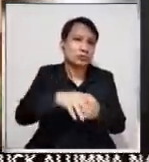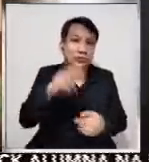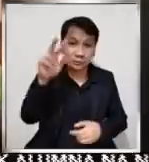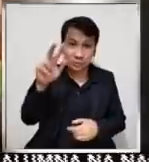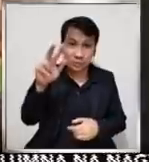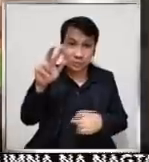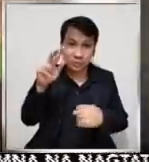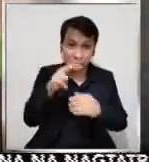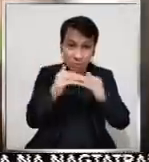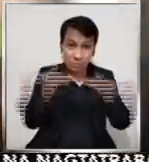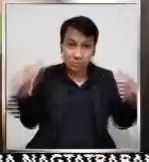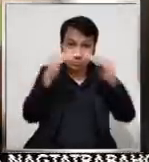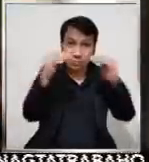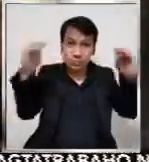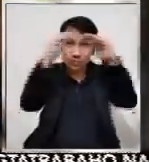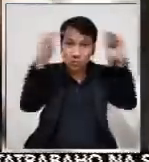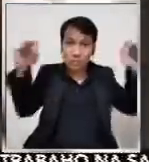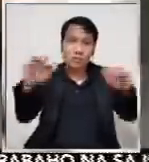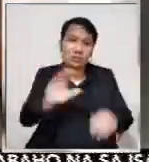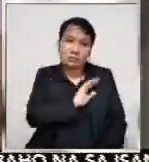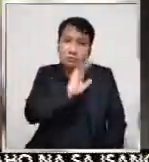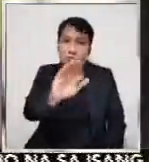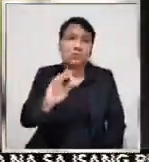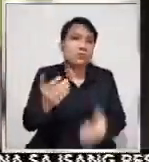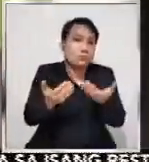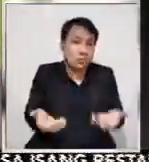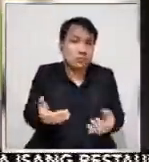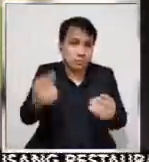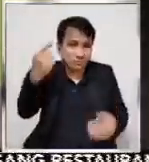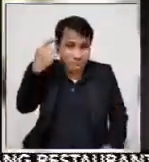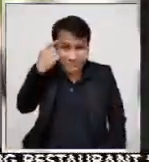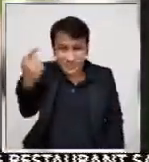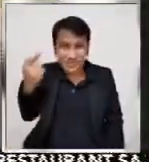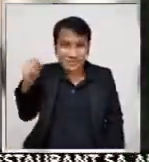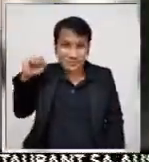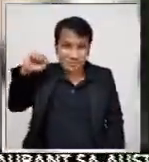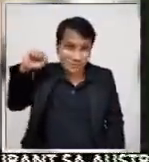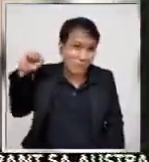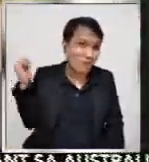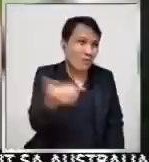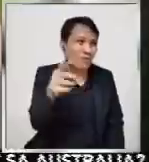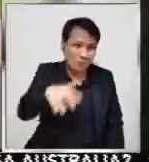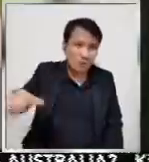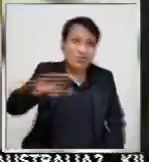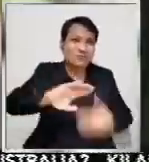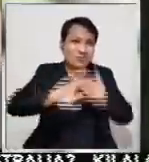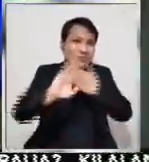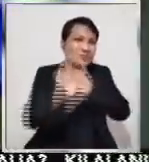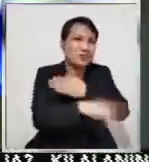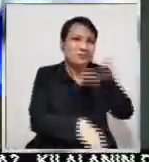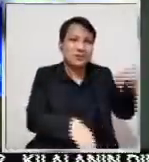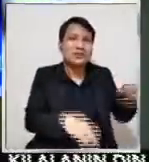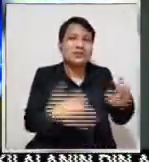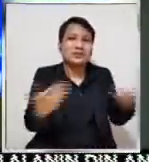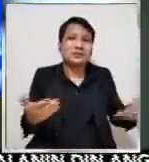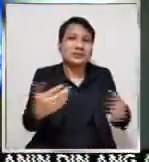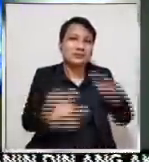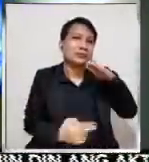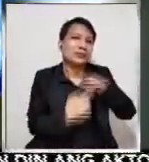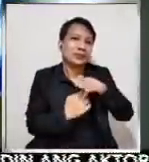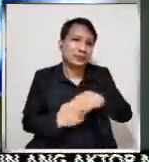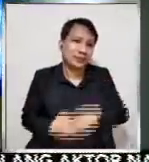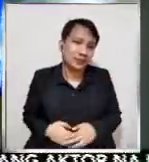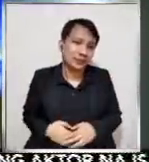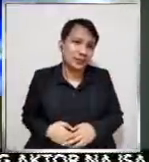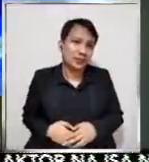Lahat sinusubukan para mawala sa isip ang lahat ng agam-agam mula nang siya'y magbalik mula sa semi-retirement. Bakit nag-decide ka